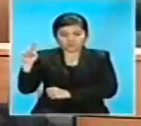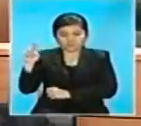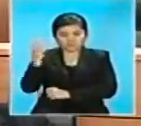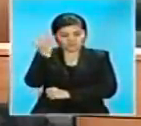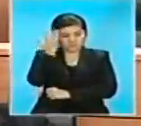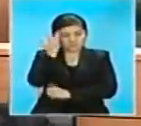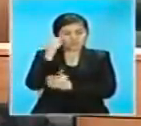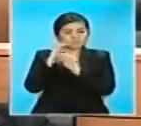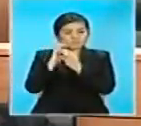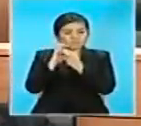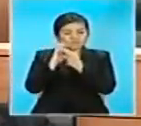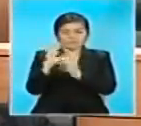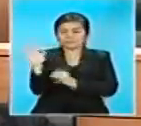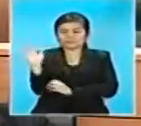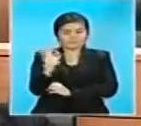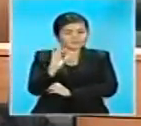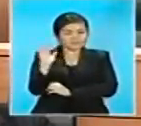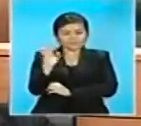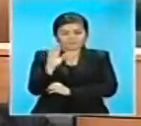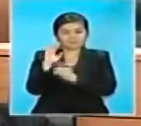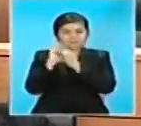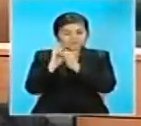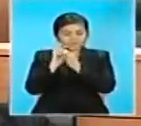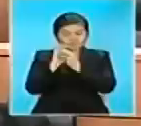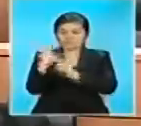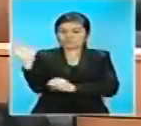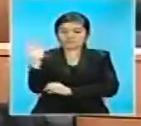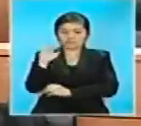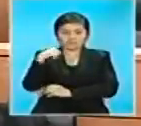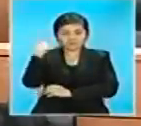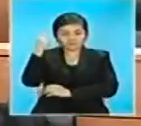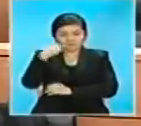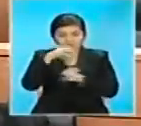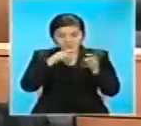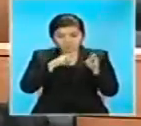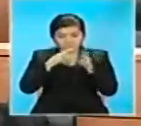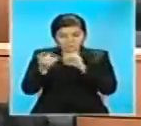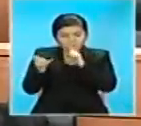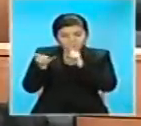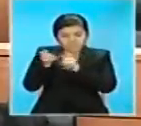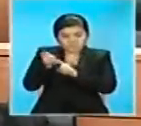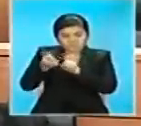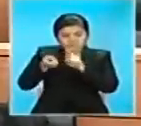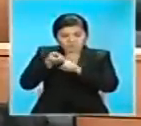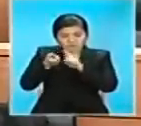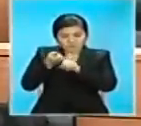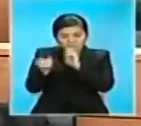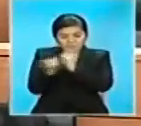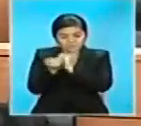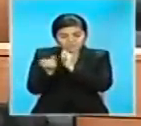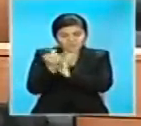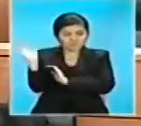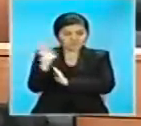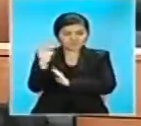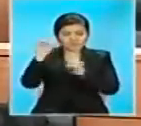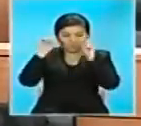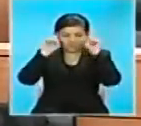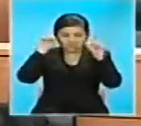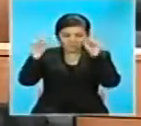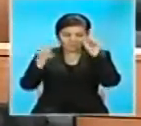ลไม่ต้องเป็นห่วงว่าจะต้องมีใครไปครอบงำไม่ต้องไประแวง